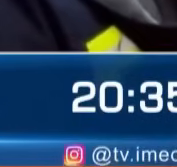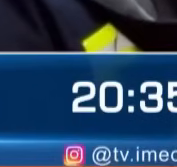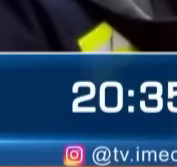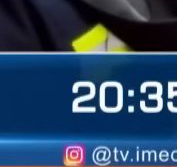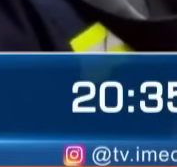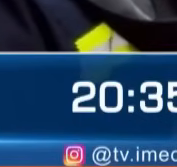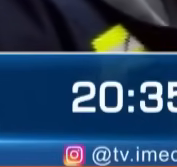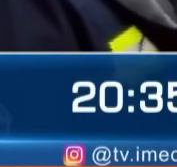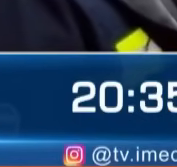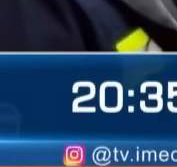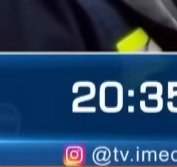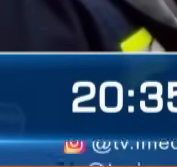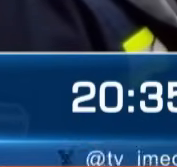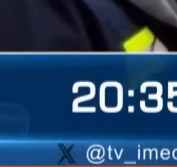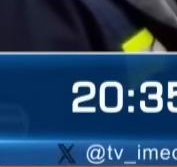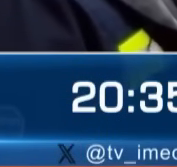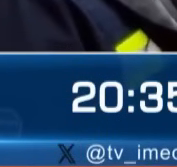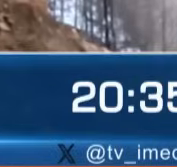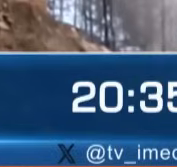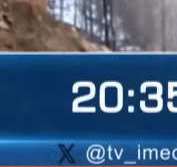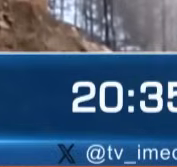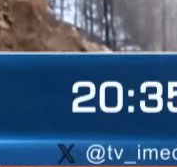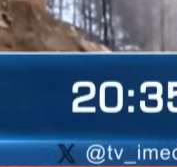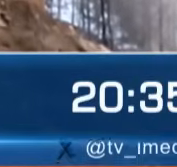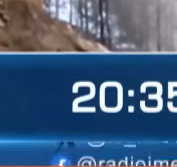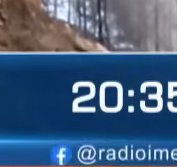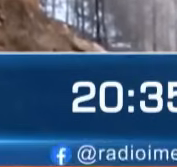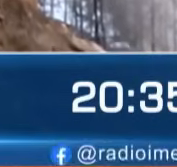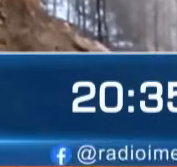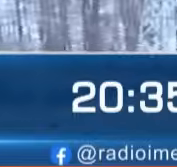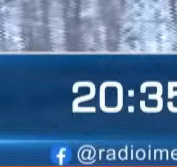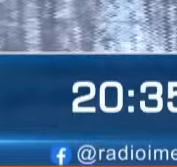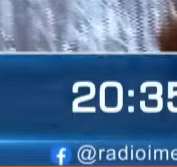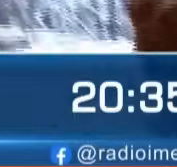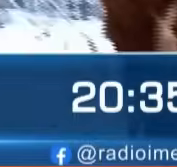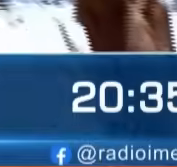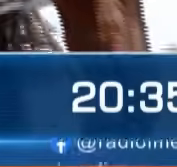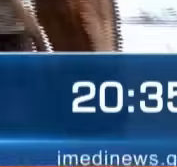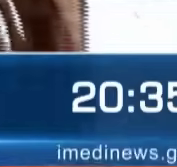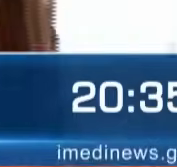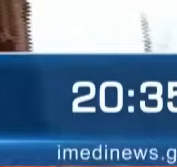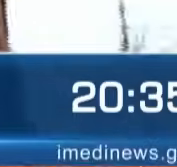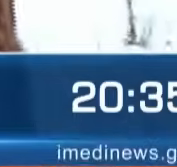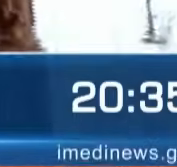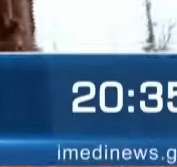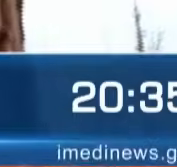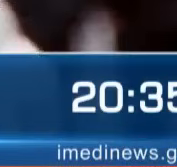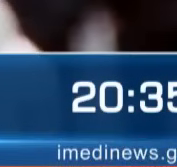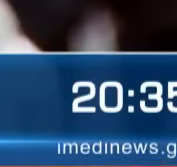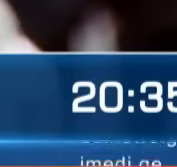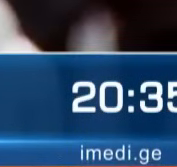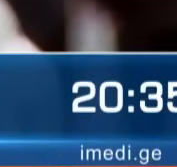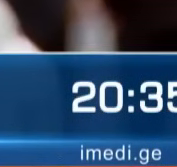șeitle băs sapt criscoșm copat cei talos. Magram nergeti act urmă metz rogarel și are sode scopilata. Naprale biarți mesahle băsșe